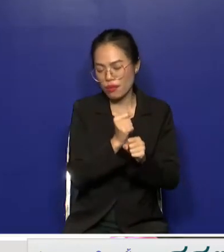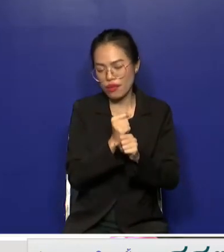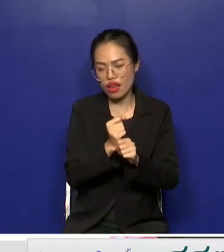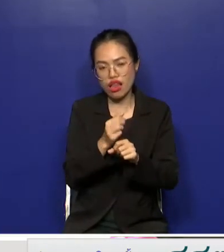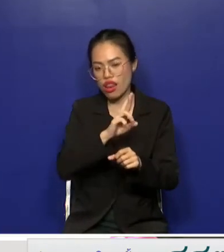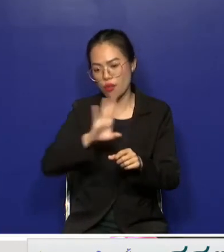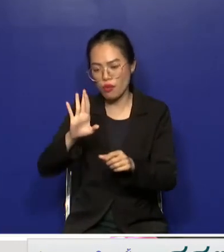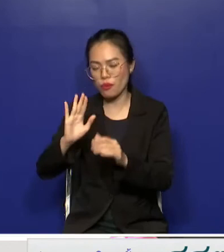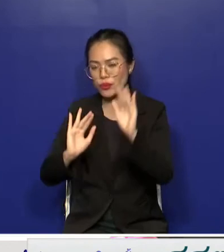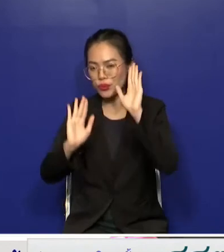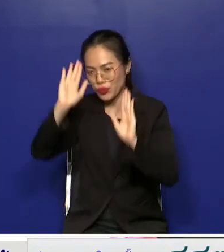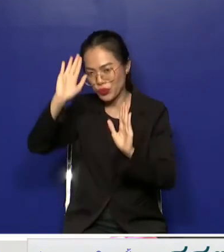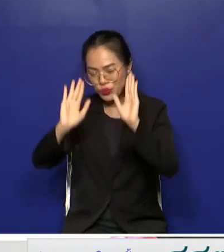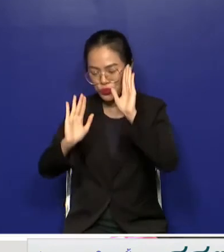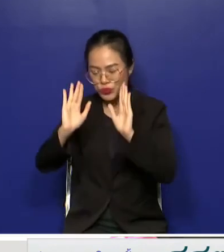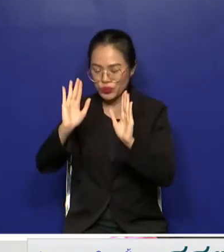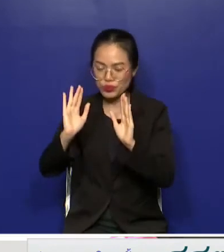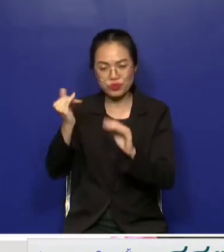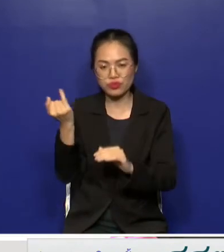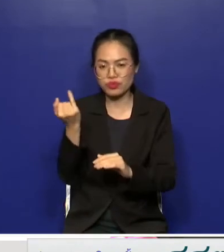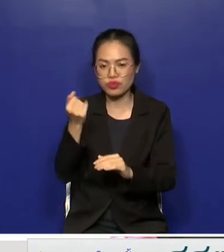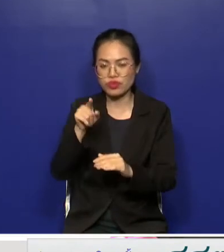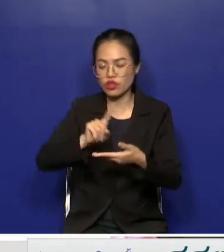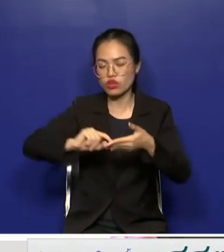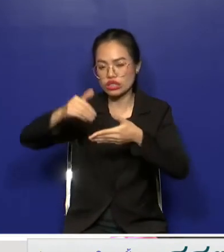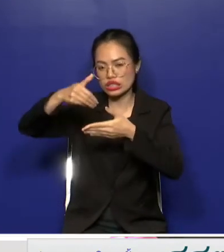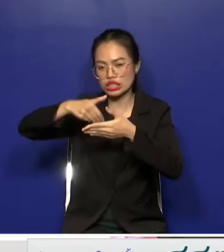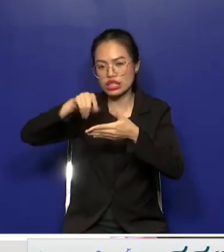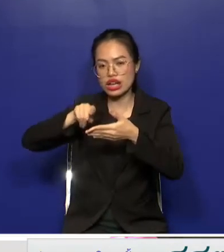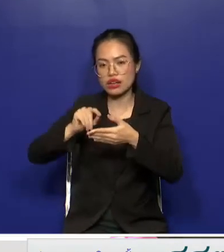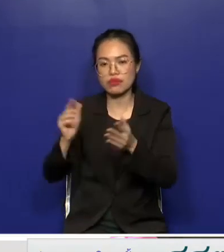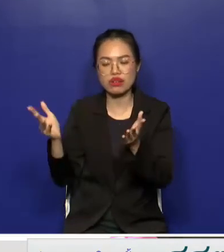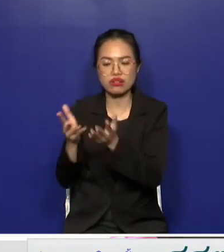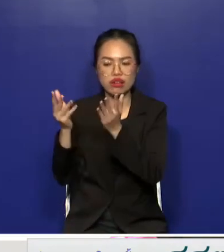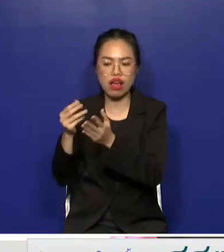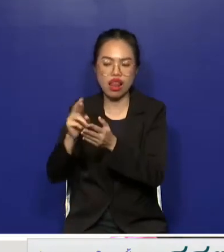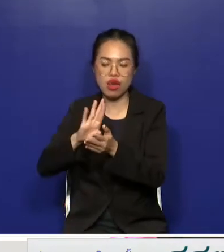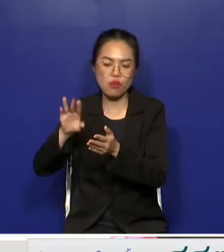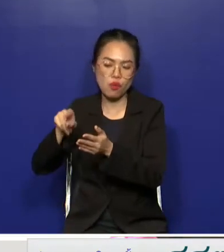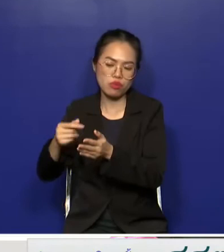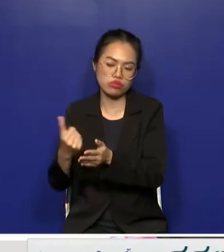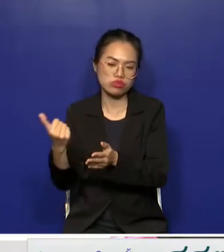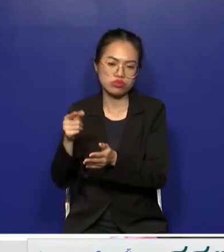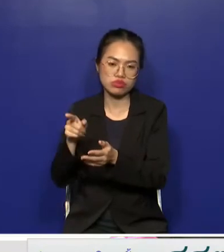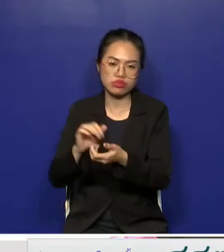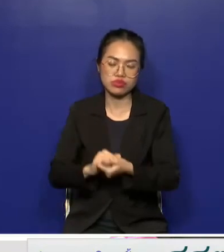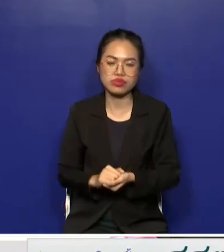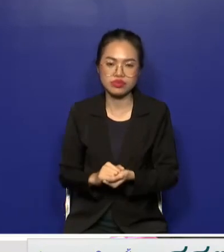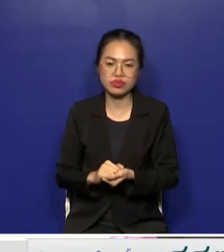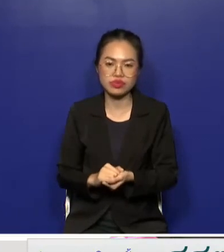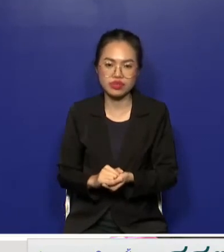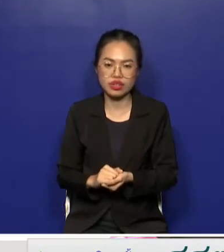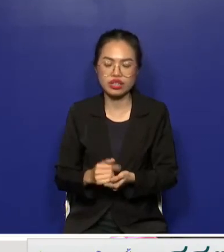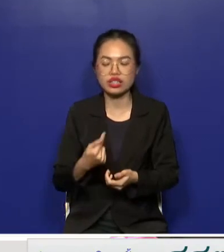ละบอกประชาญ glovesนี่ะค